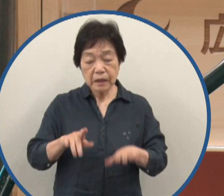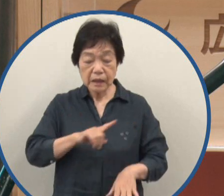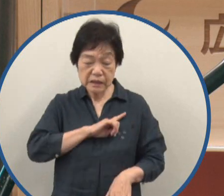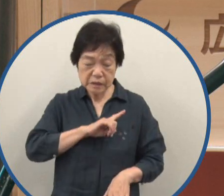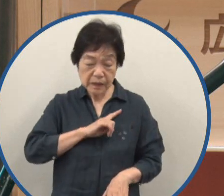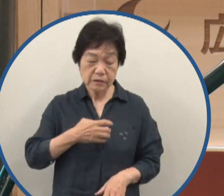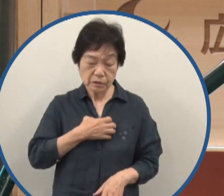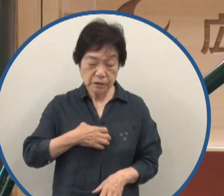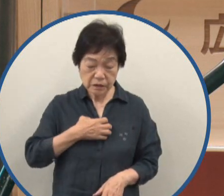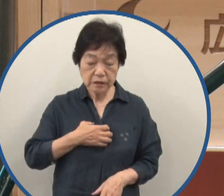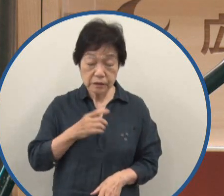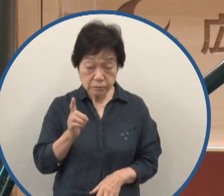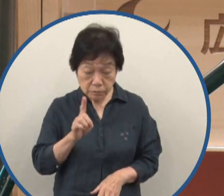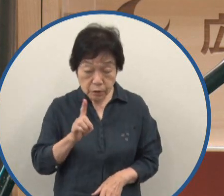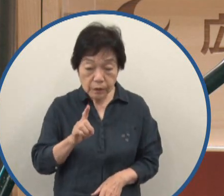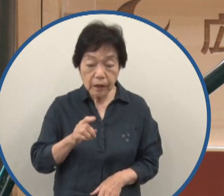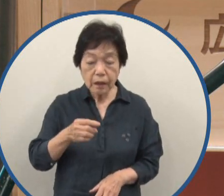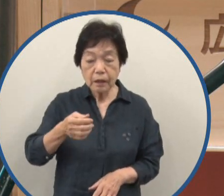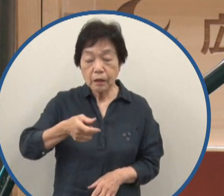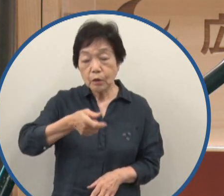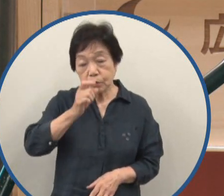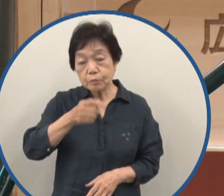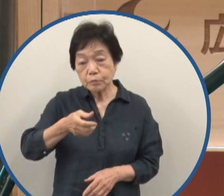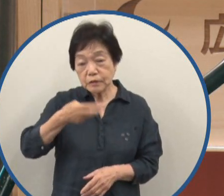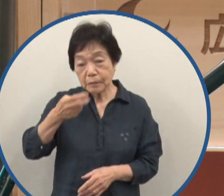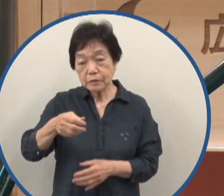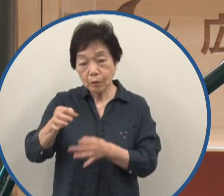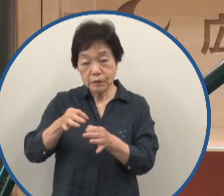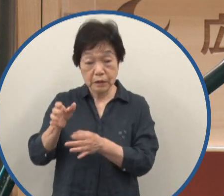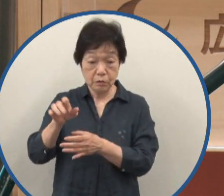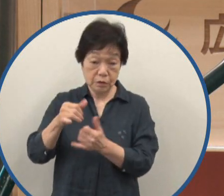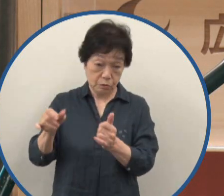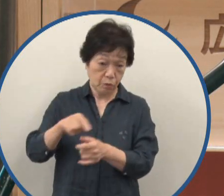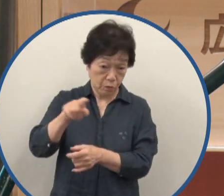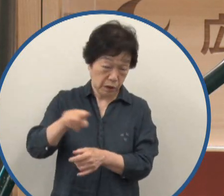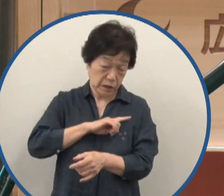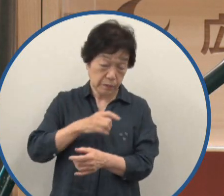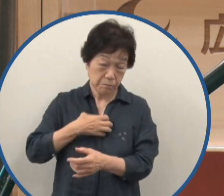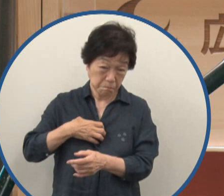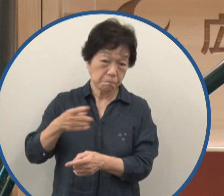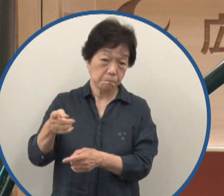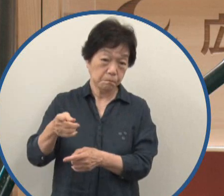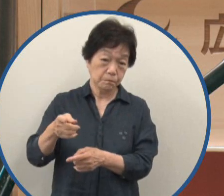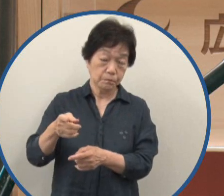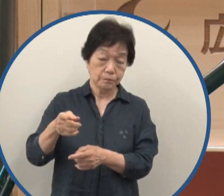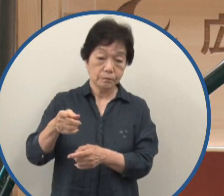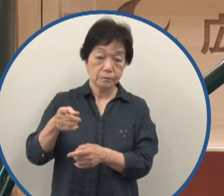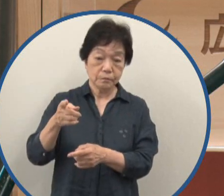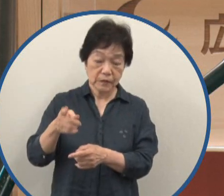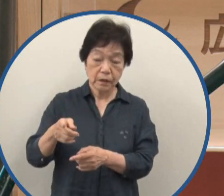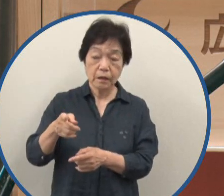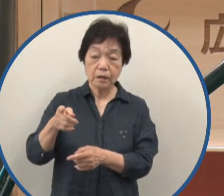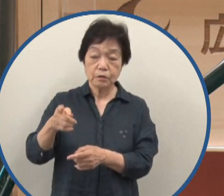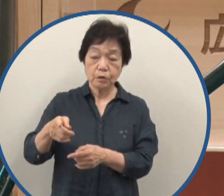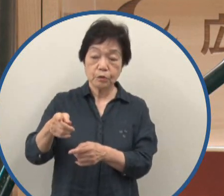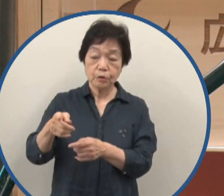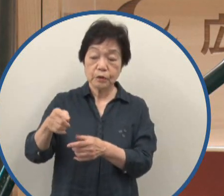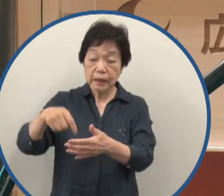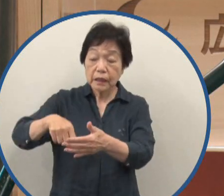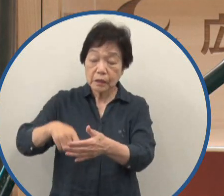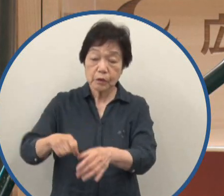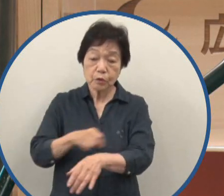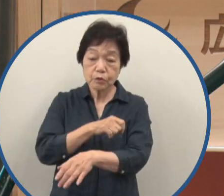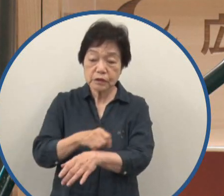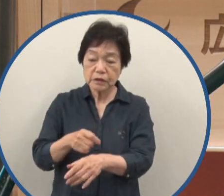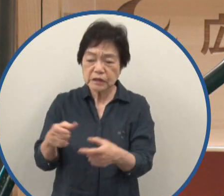苦しんでらっしゃるのは飲食店の皆さんだと思うんです。でまあ、飲食店の中でもも